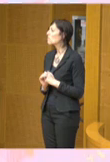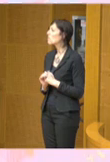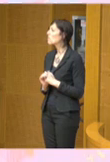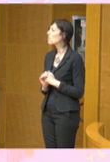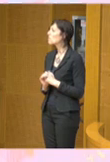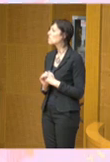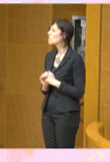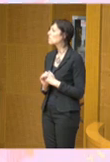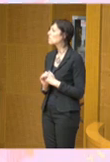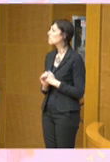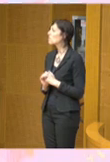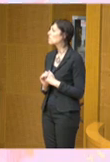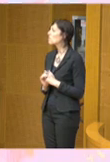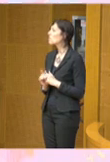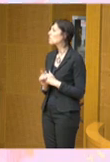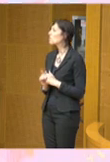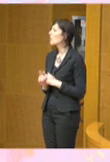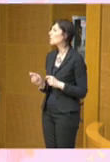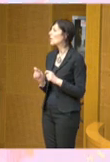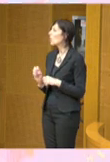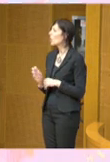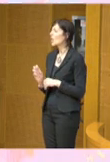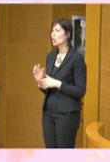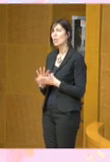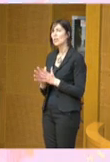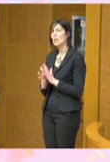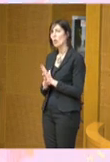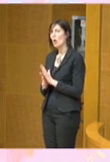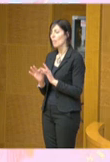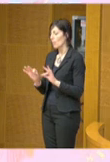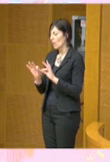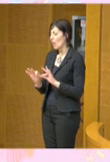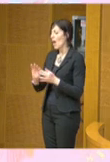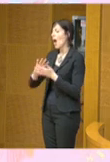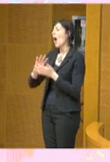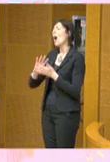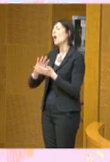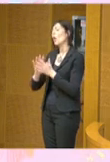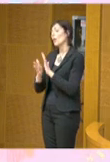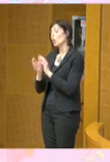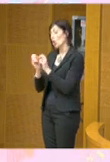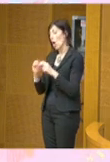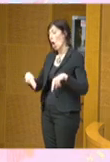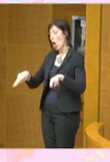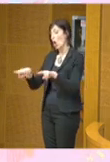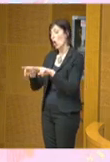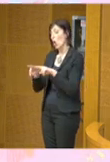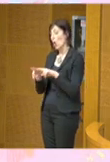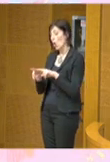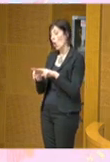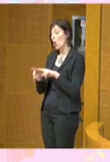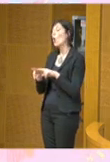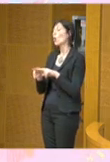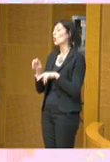quindicesimo anniversario dalla ratifica della Convenzione